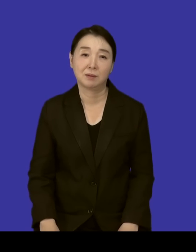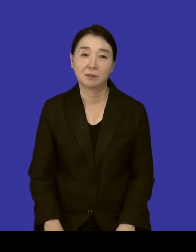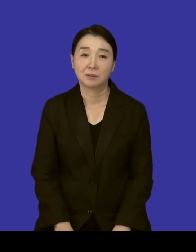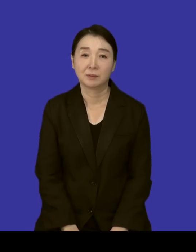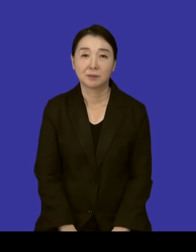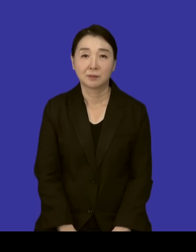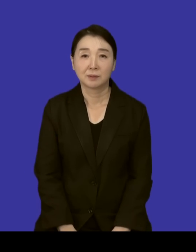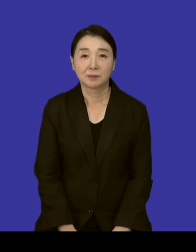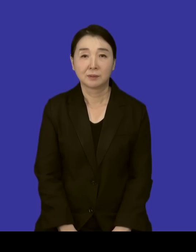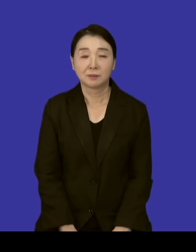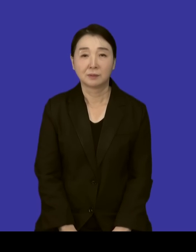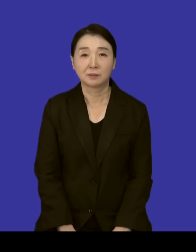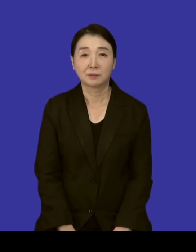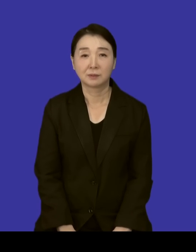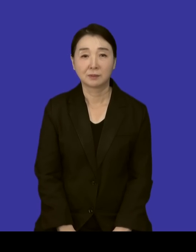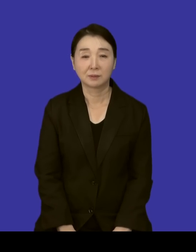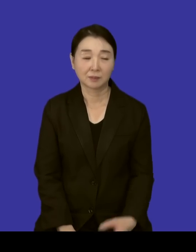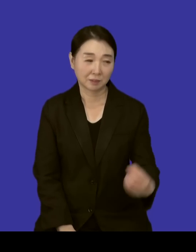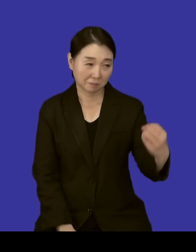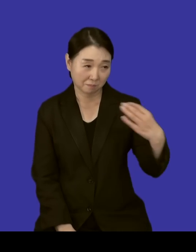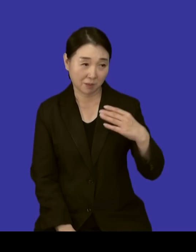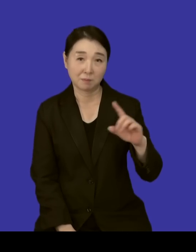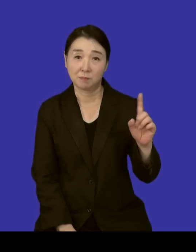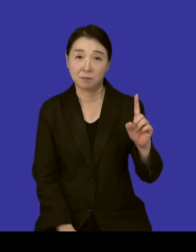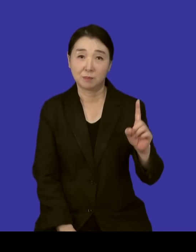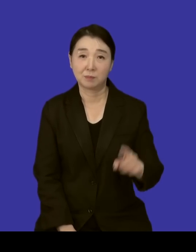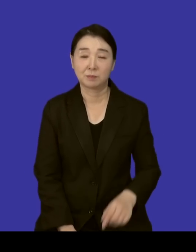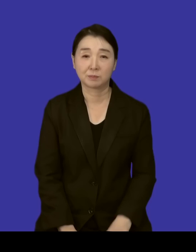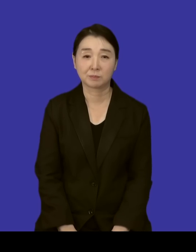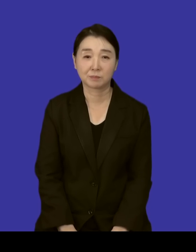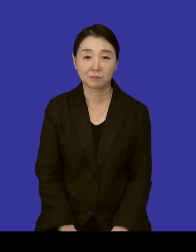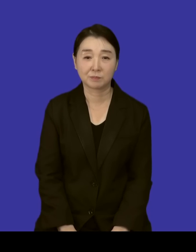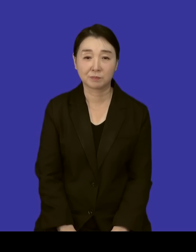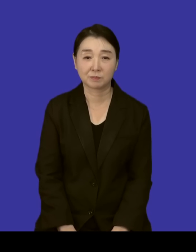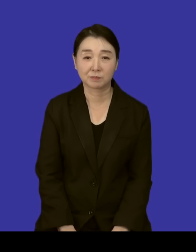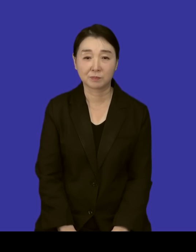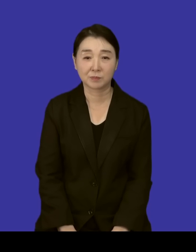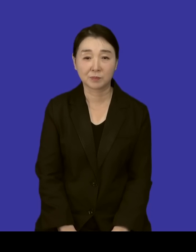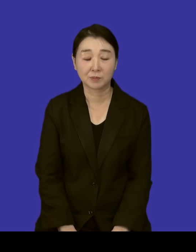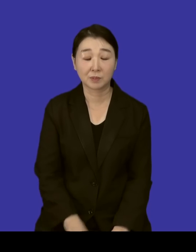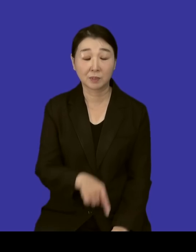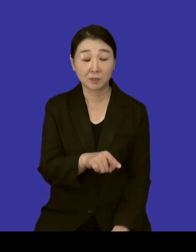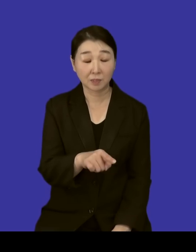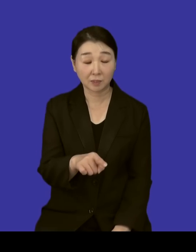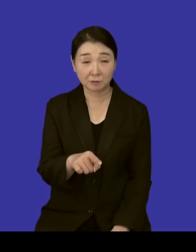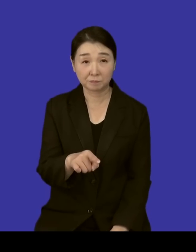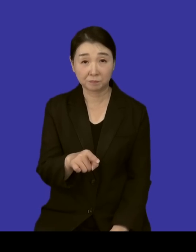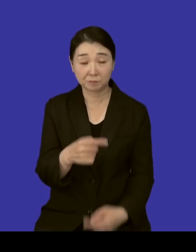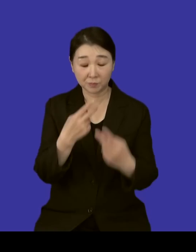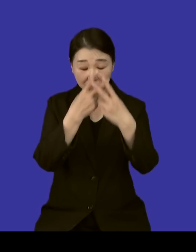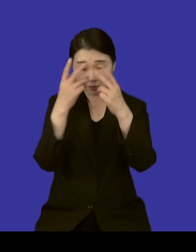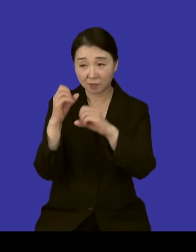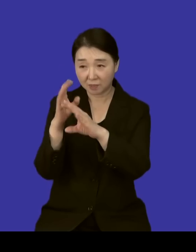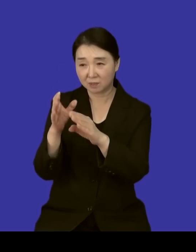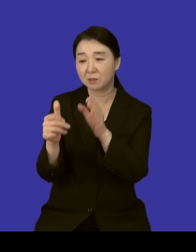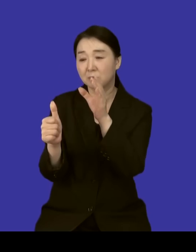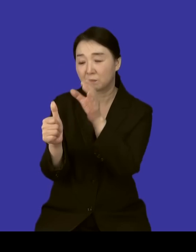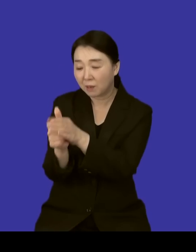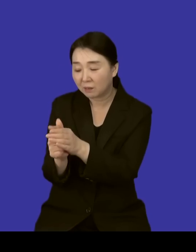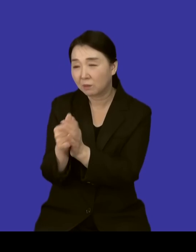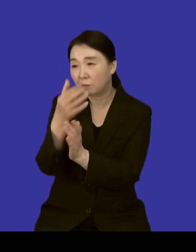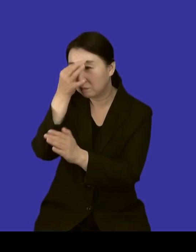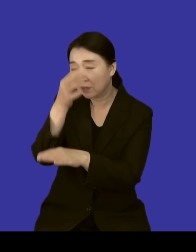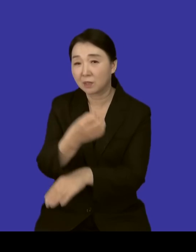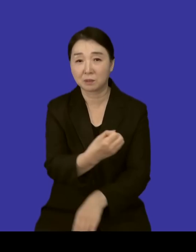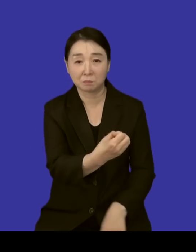저한테 이 얘기를 하는 거예요. 이제 자기 장례식을 나한테 맡겨서 너무 미안한데